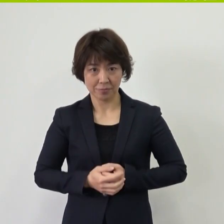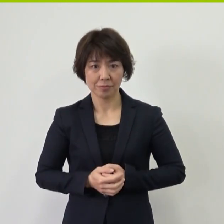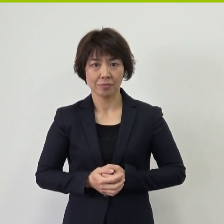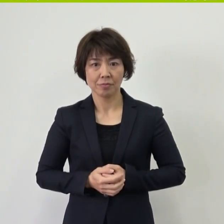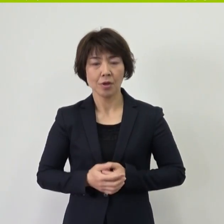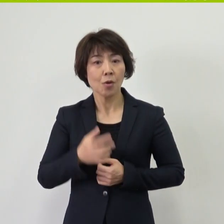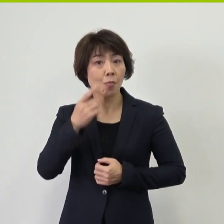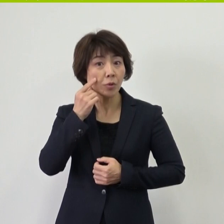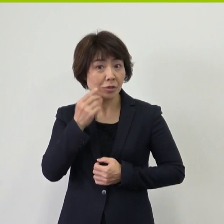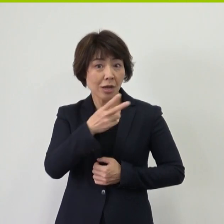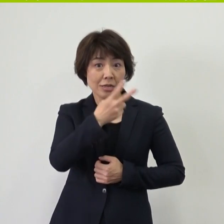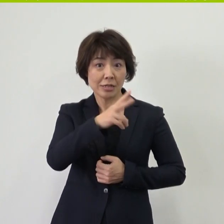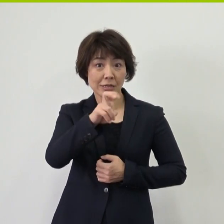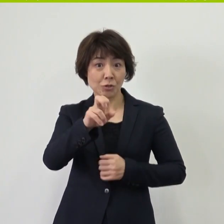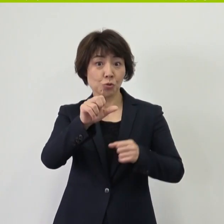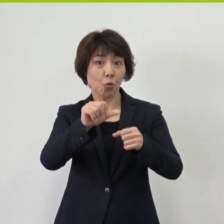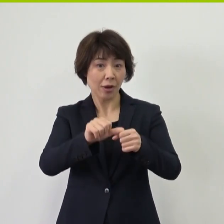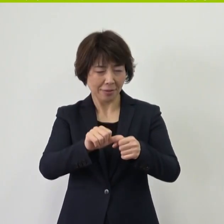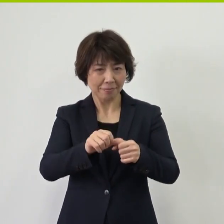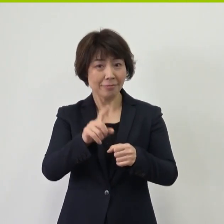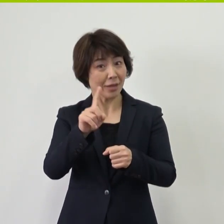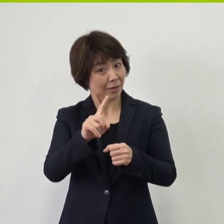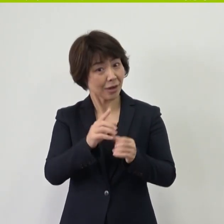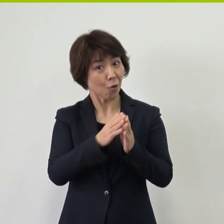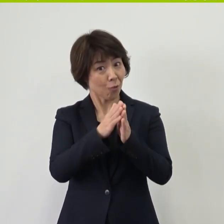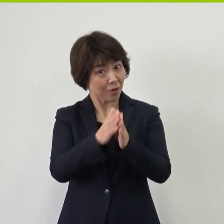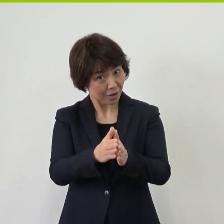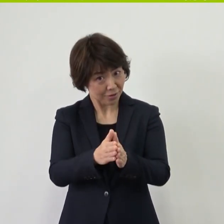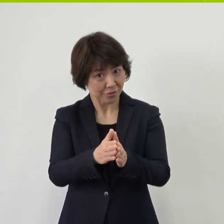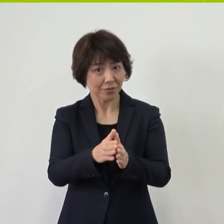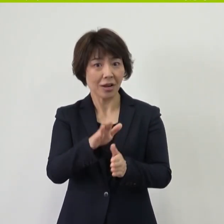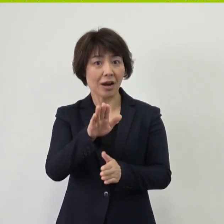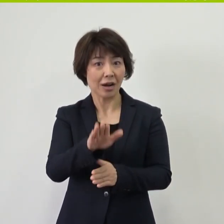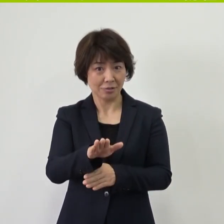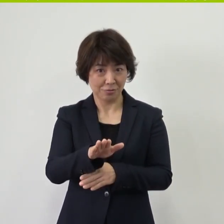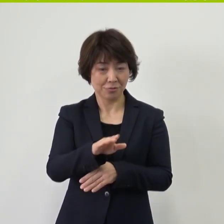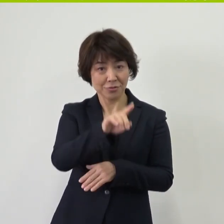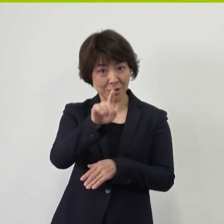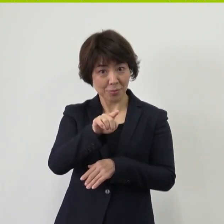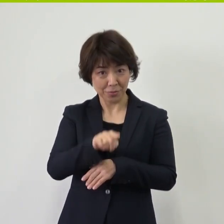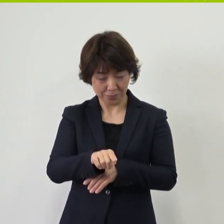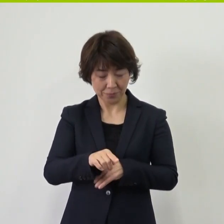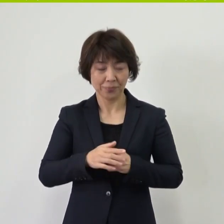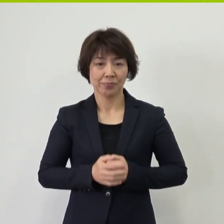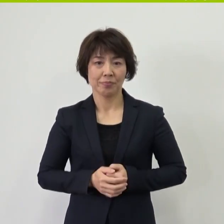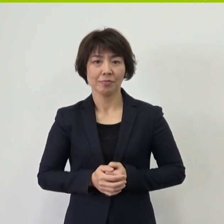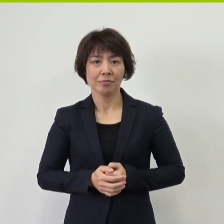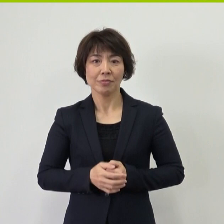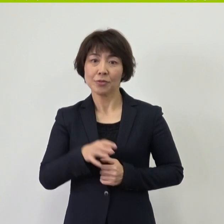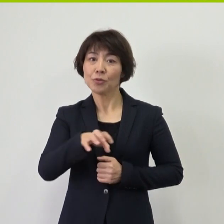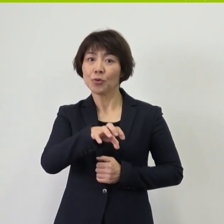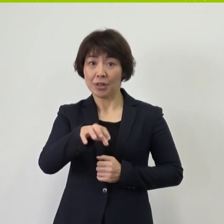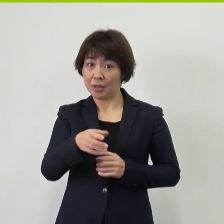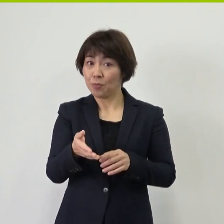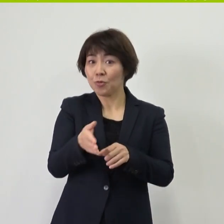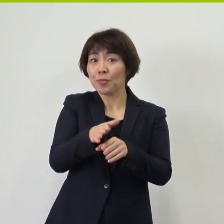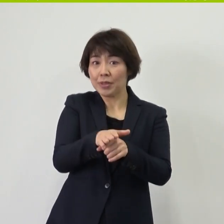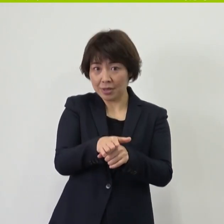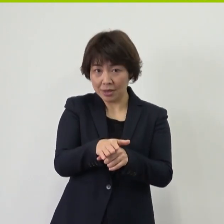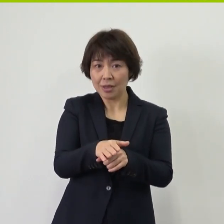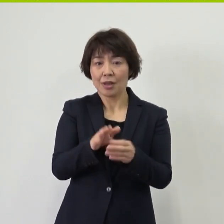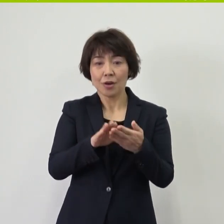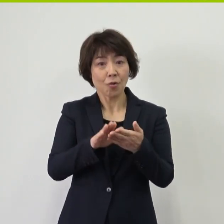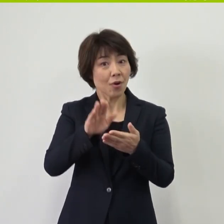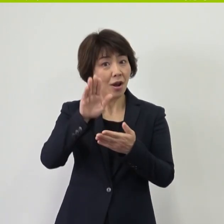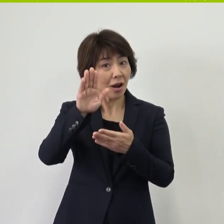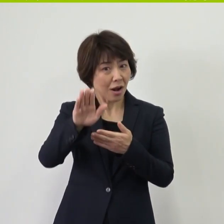。もしかしたら2025年にも何かお願いする可能性がたくさんありますので、その辺も含めて